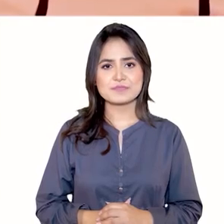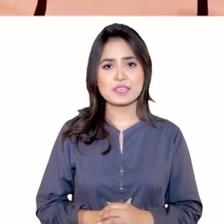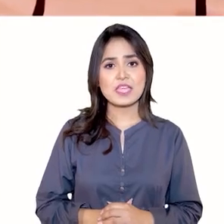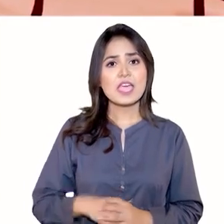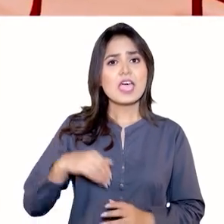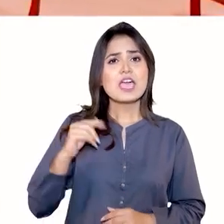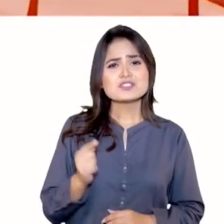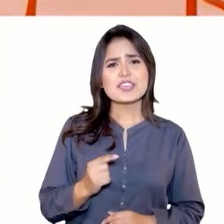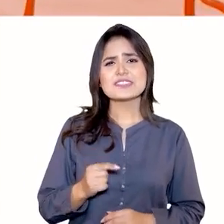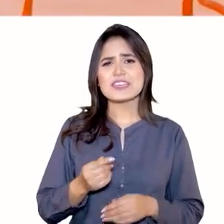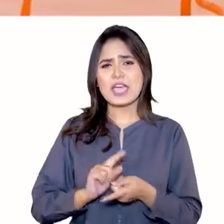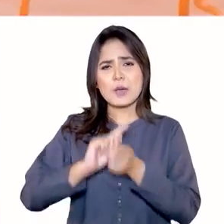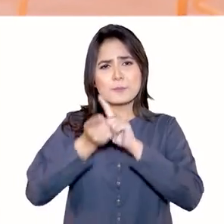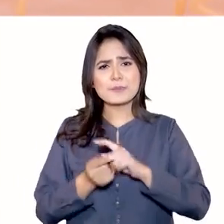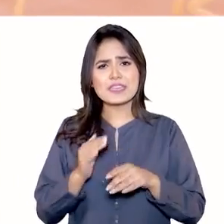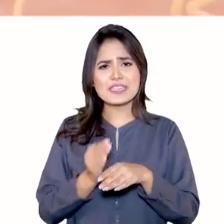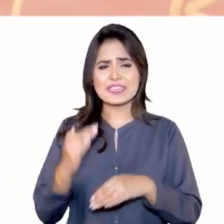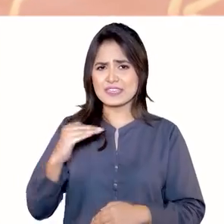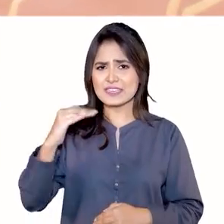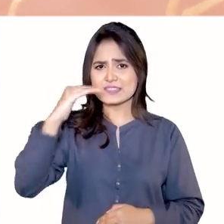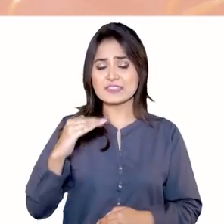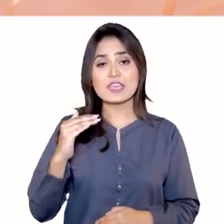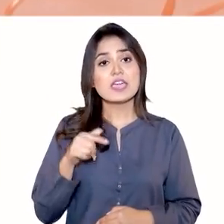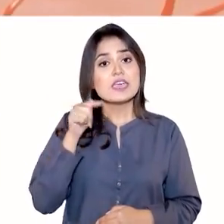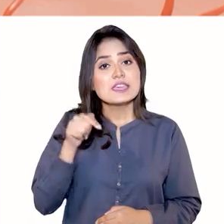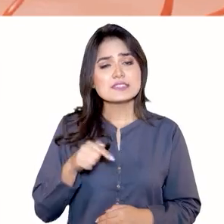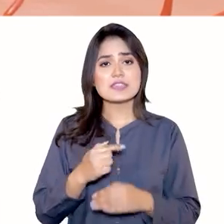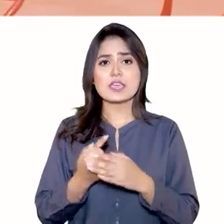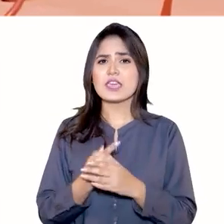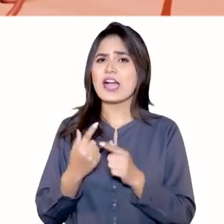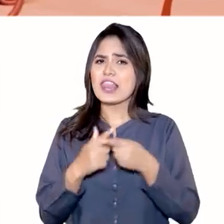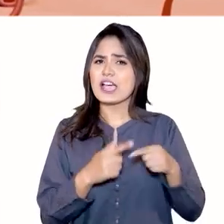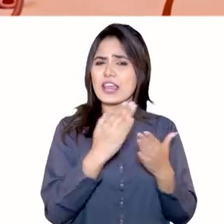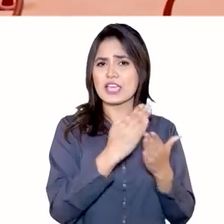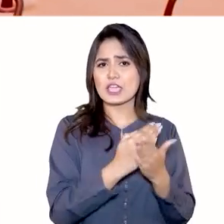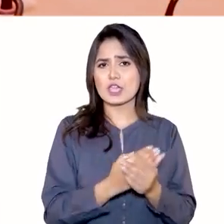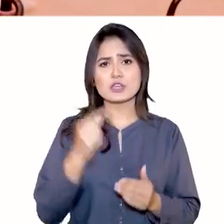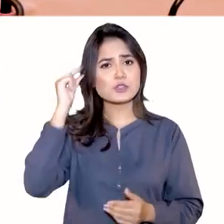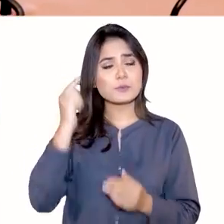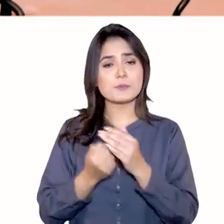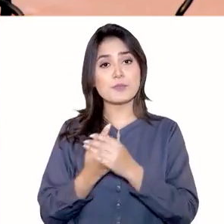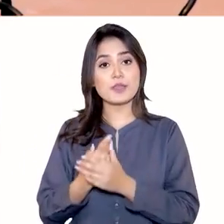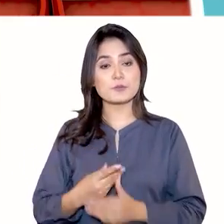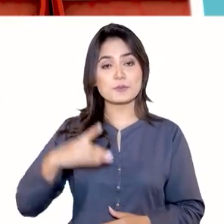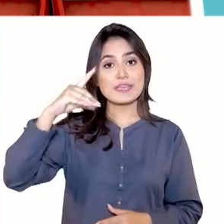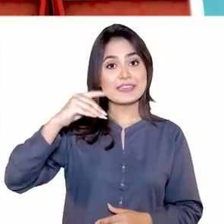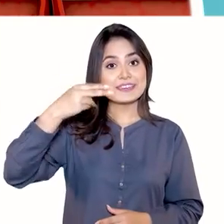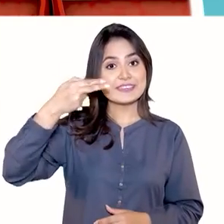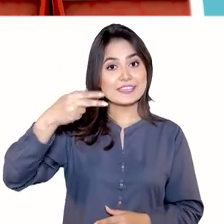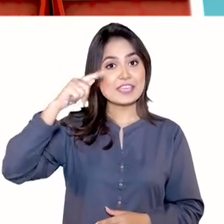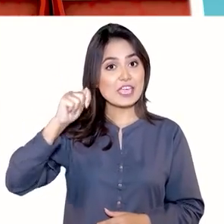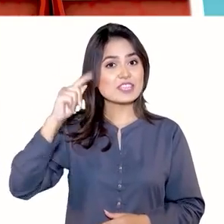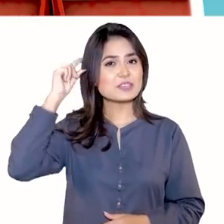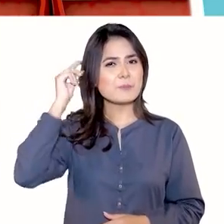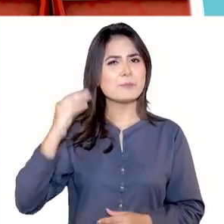सने बलोगत को पहुंचते ही हार्मोन्स बढ़ने से जिस्म के दीगर हिस्सों पर भी बाल निकलने लगते हैं। इसी तरह DHT हार्मोन बालों के गिरने का